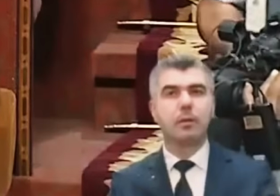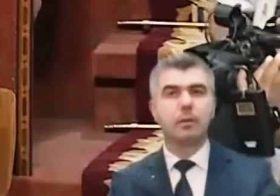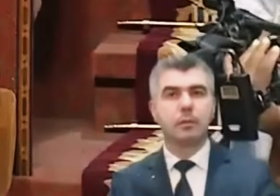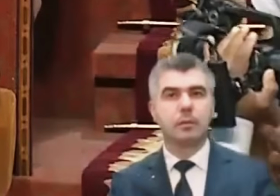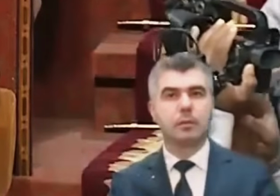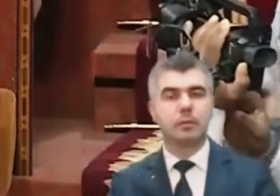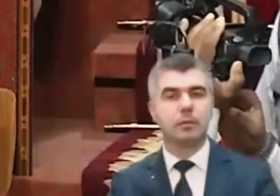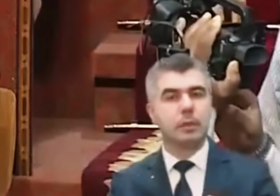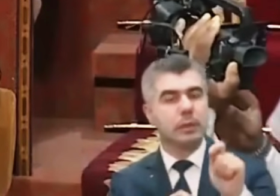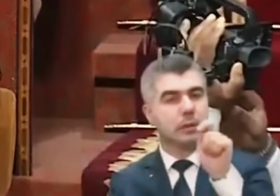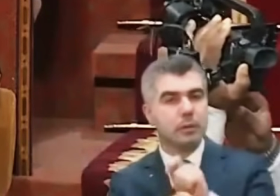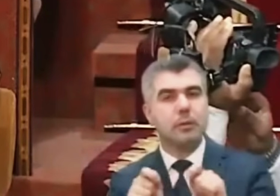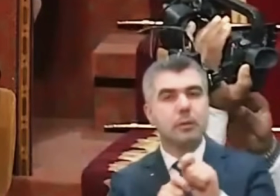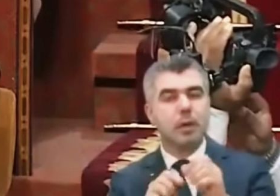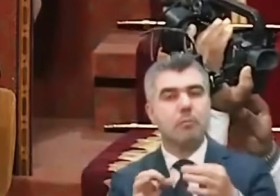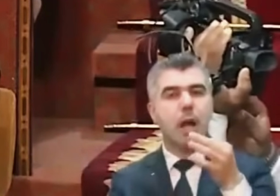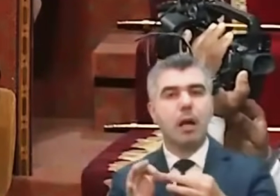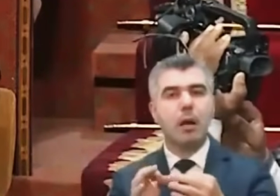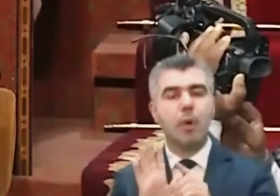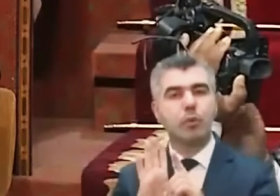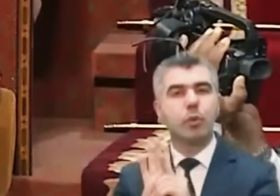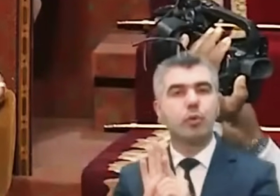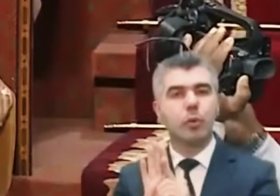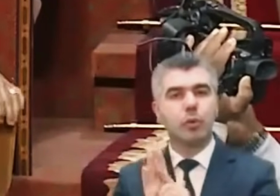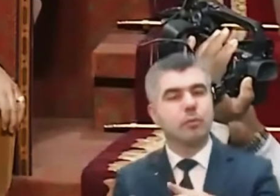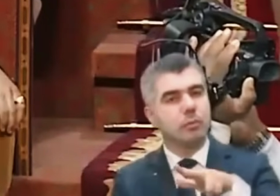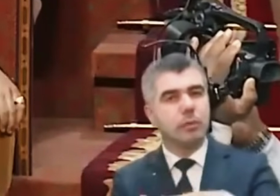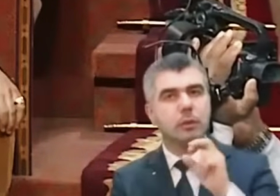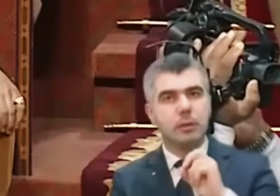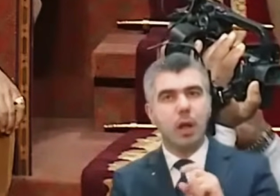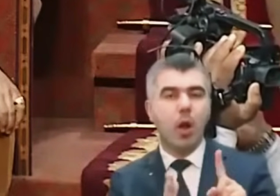أن أجازت المحكمة الدستورية، وبالتالي اليوم